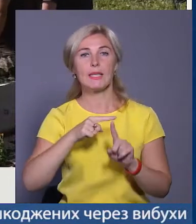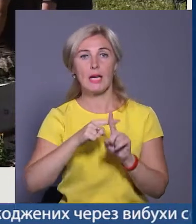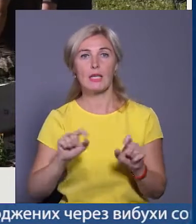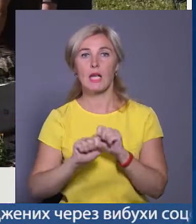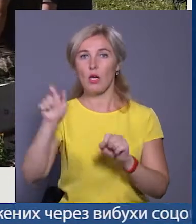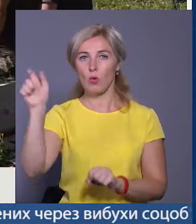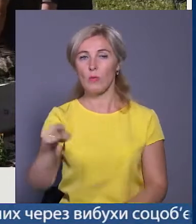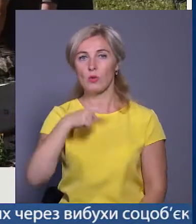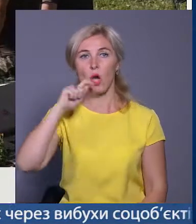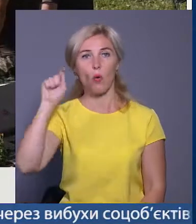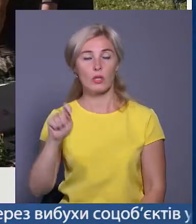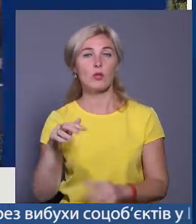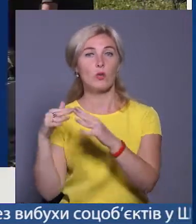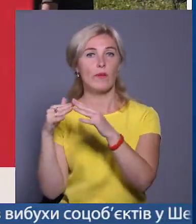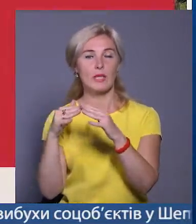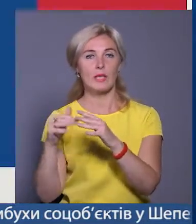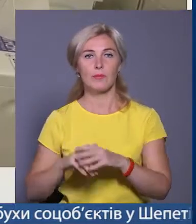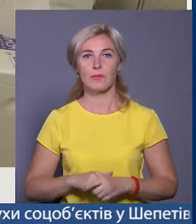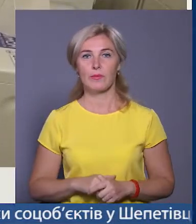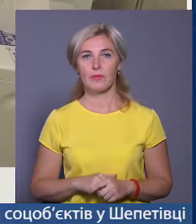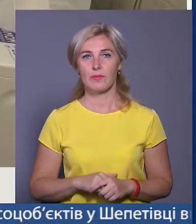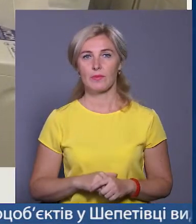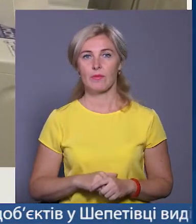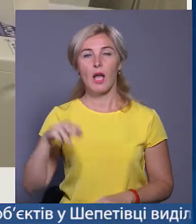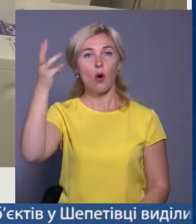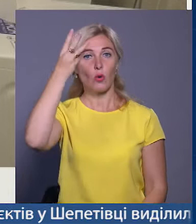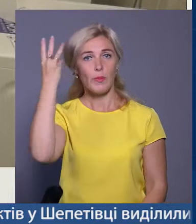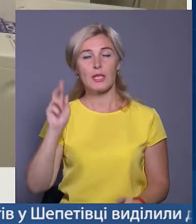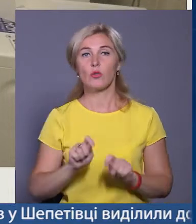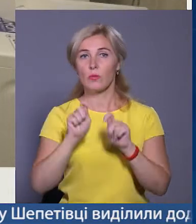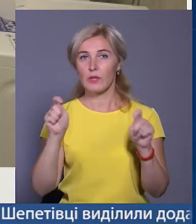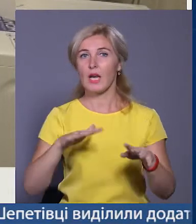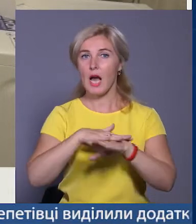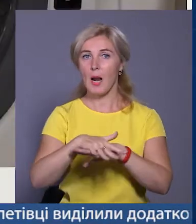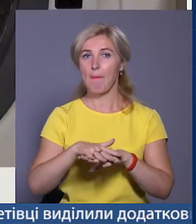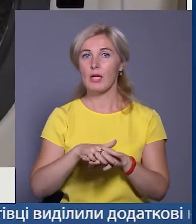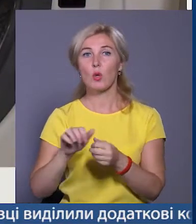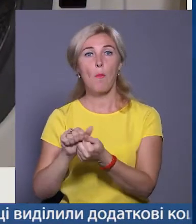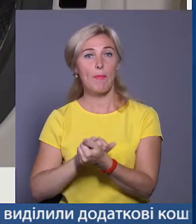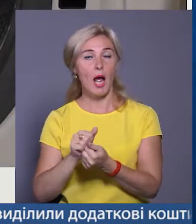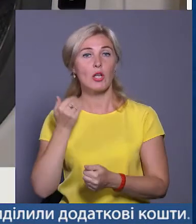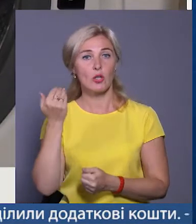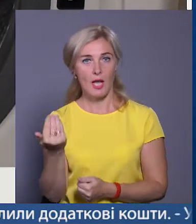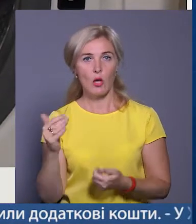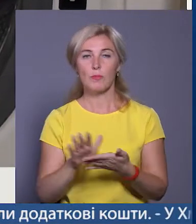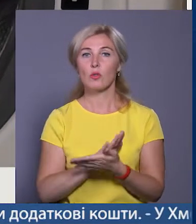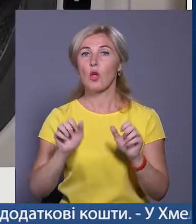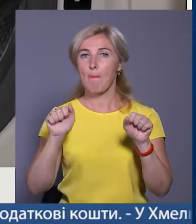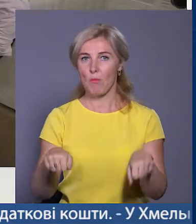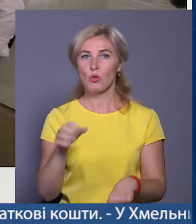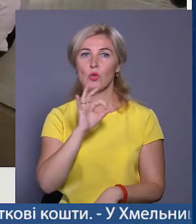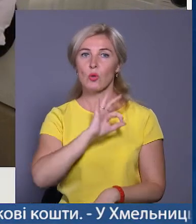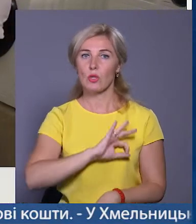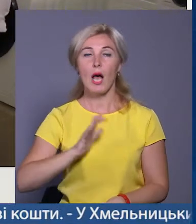героям російсько-української війни. У Хмельницькому відкрили громадську пральню. Нею безкоштовно можуть